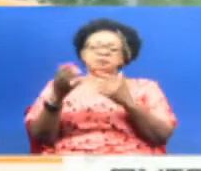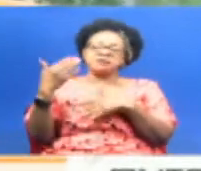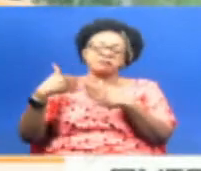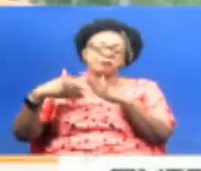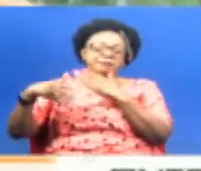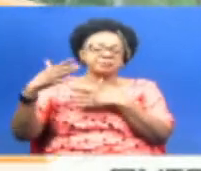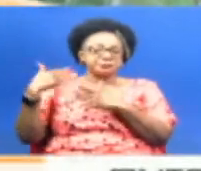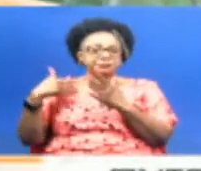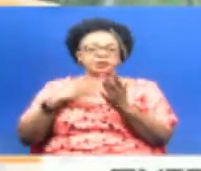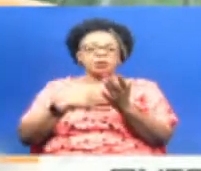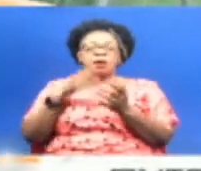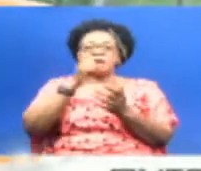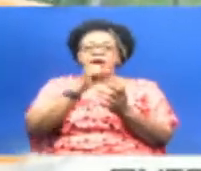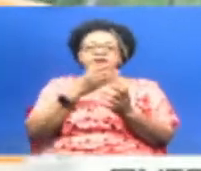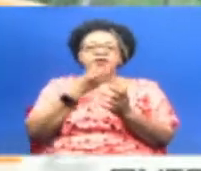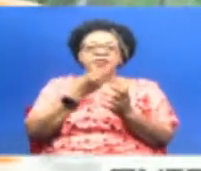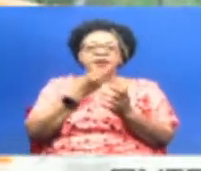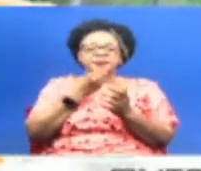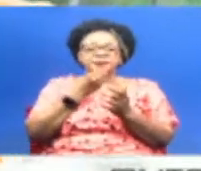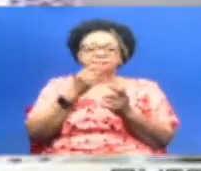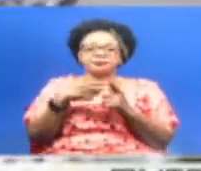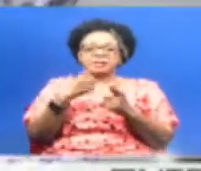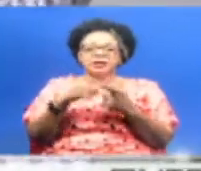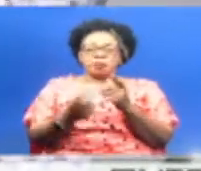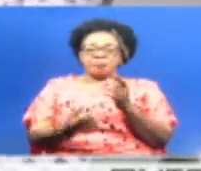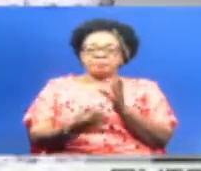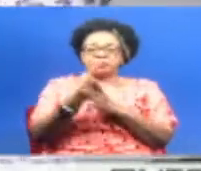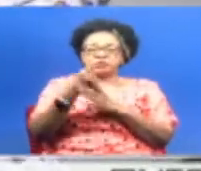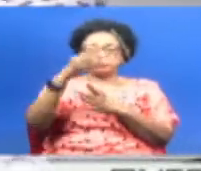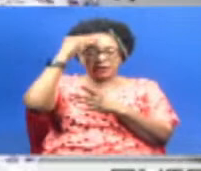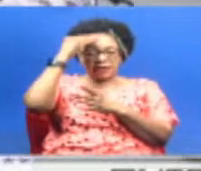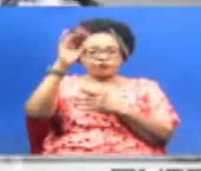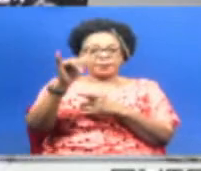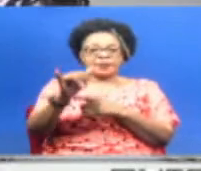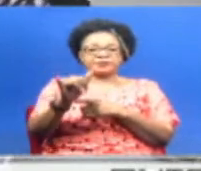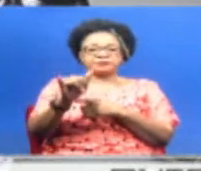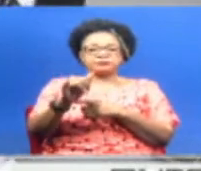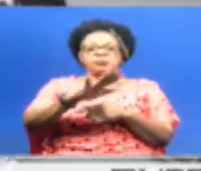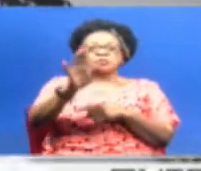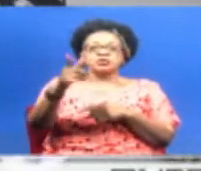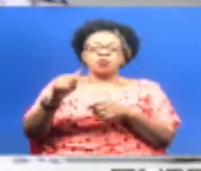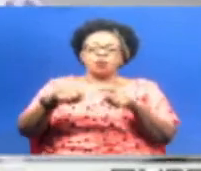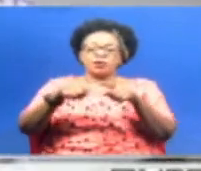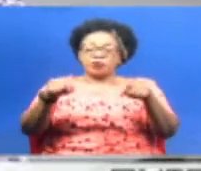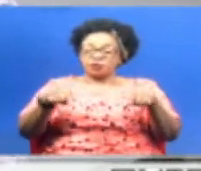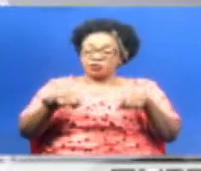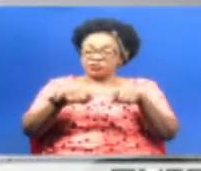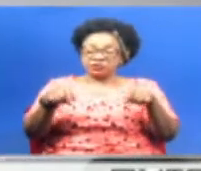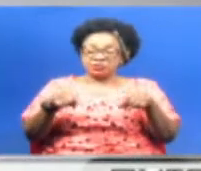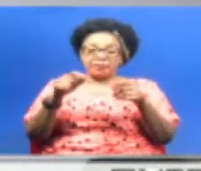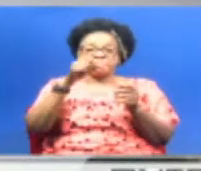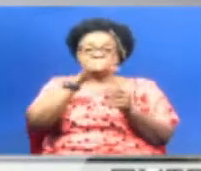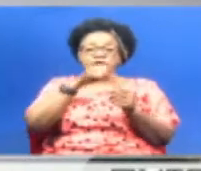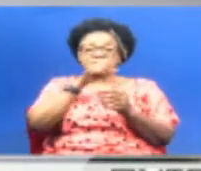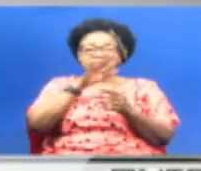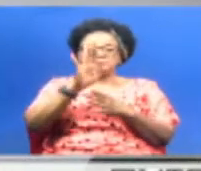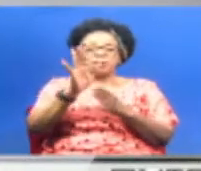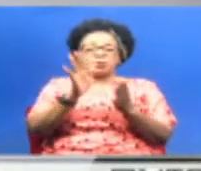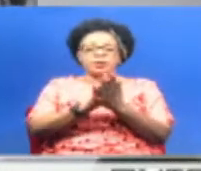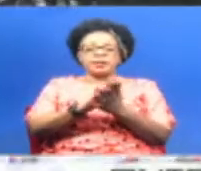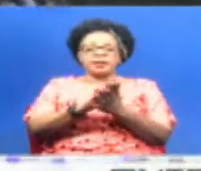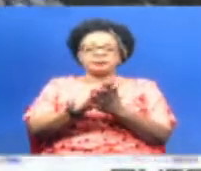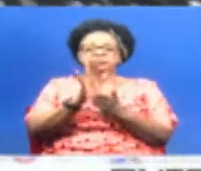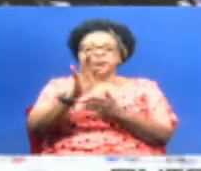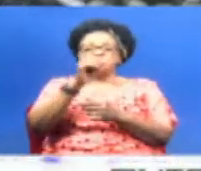Kichamba, na tukaanza tu kuiga huko. Kwa wale wanaorekodi nyimbo pamoja na wasanii, hata hivyo